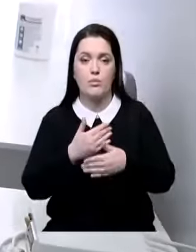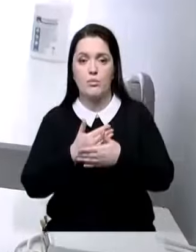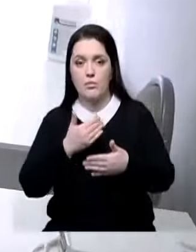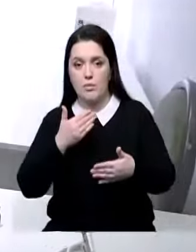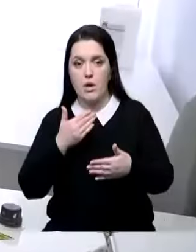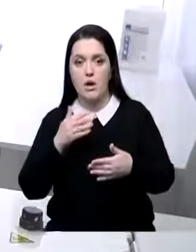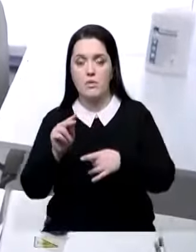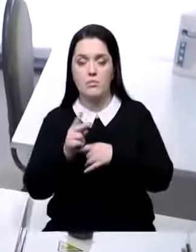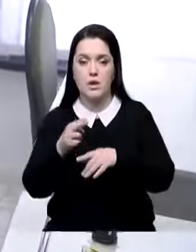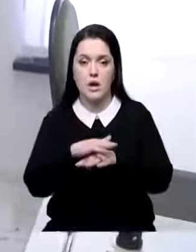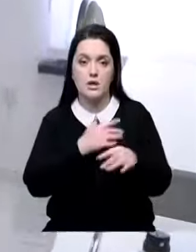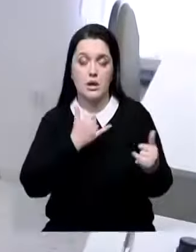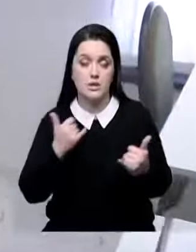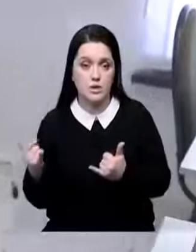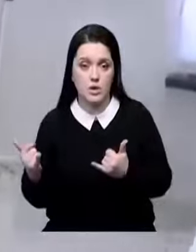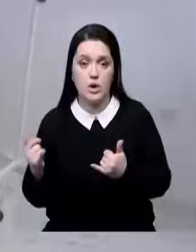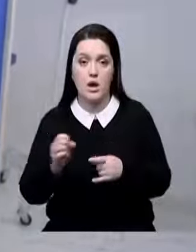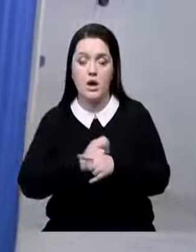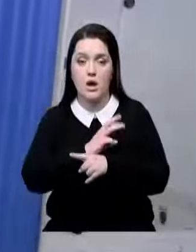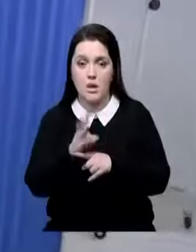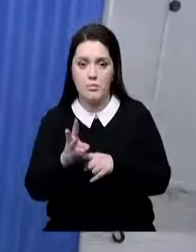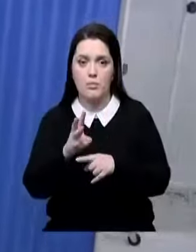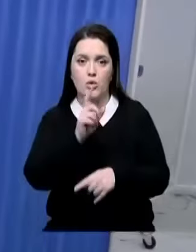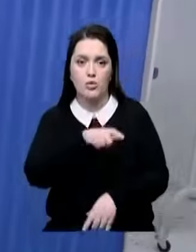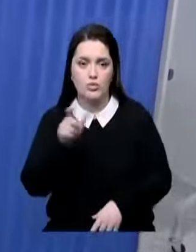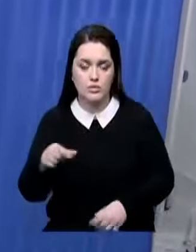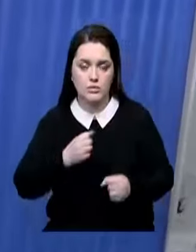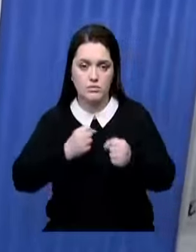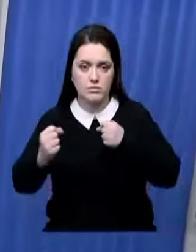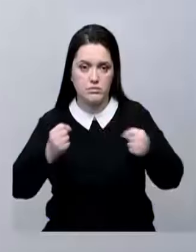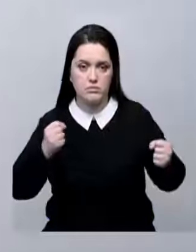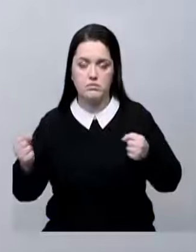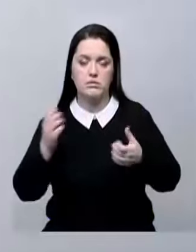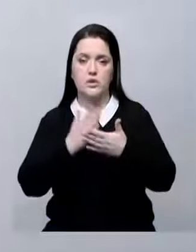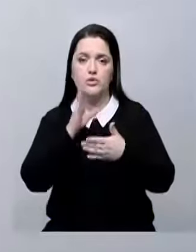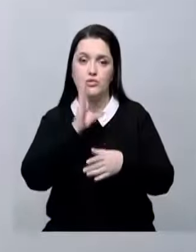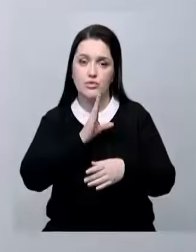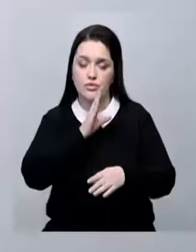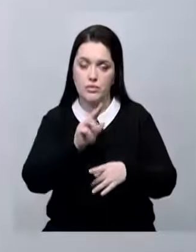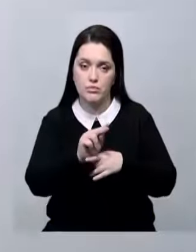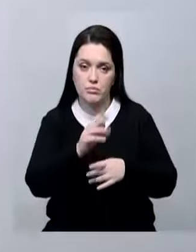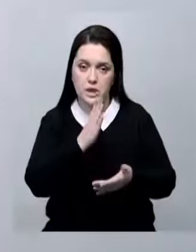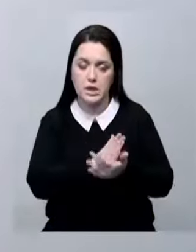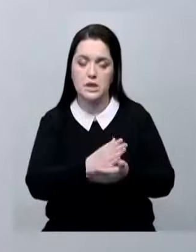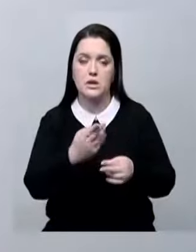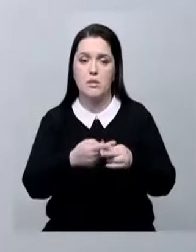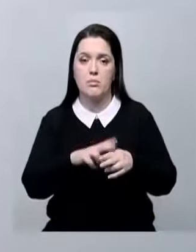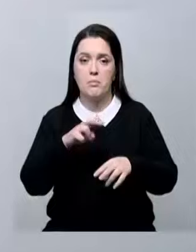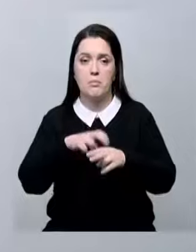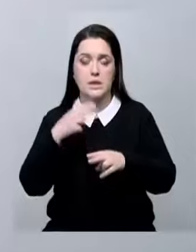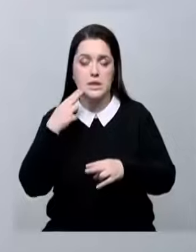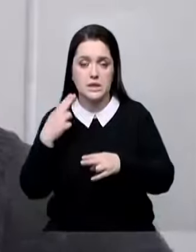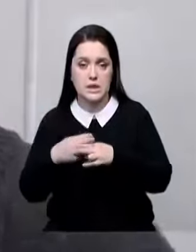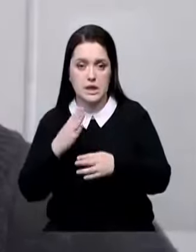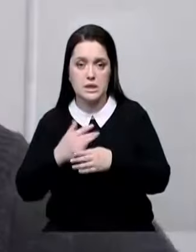работы для населения. Полностью обеспечен штатами. Здесь работает фельдшер, акушерка, медицинская сестра, младший медицинский персонал